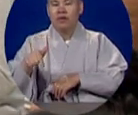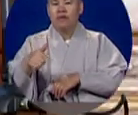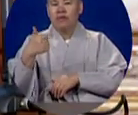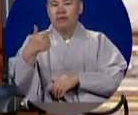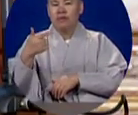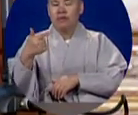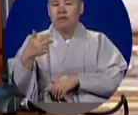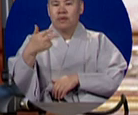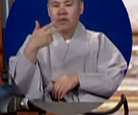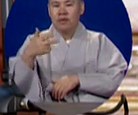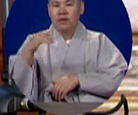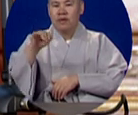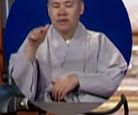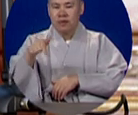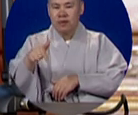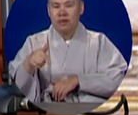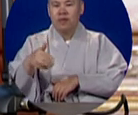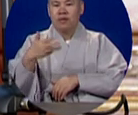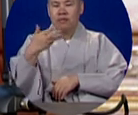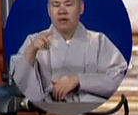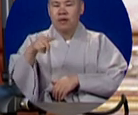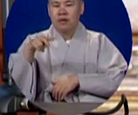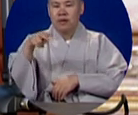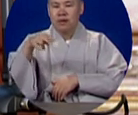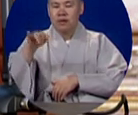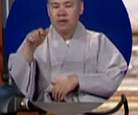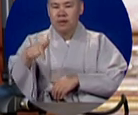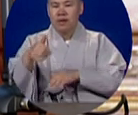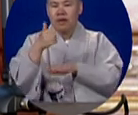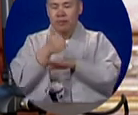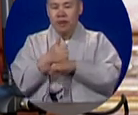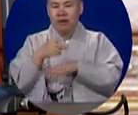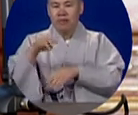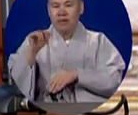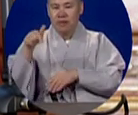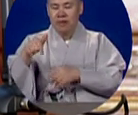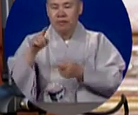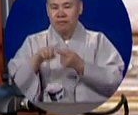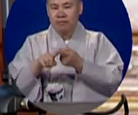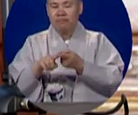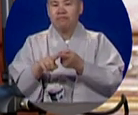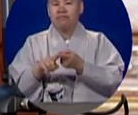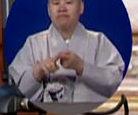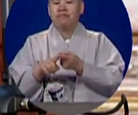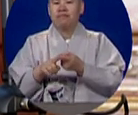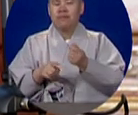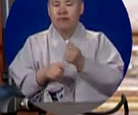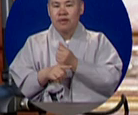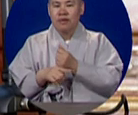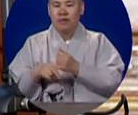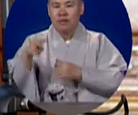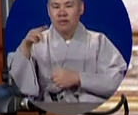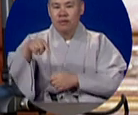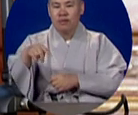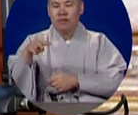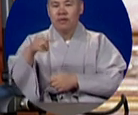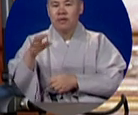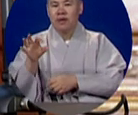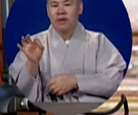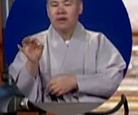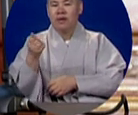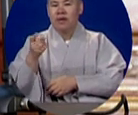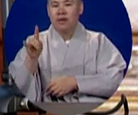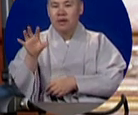제8식 이게 마지막 식자의 뜻이에요 그리고 이제 수상행 세